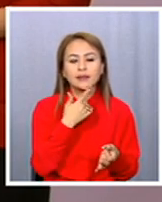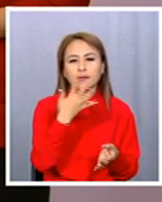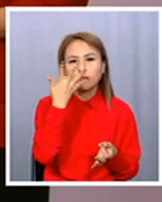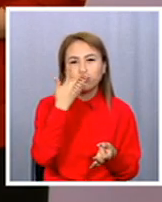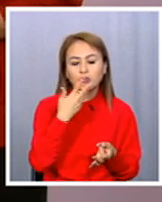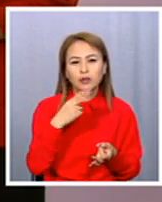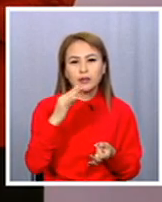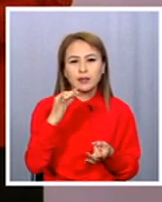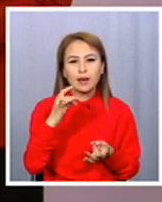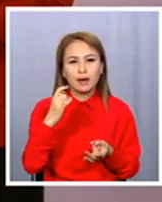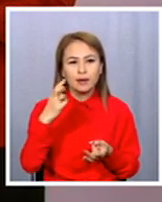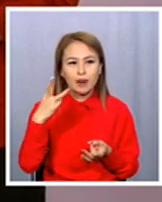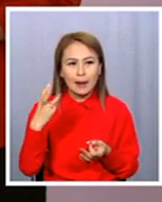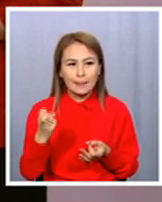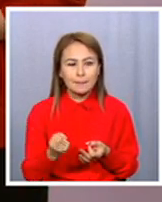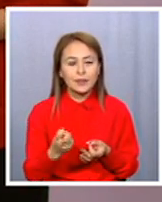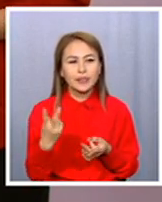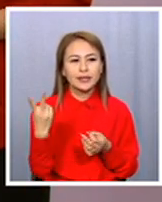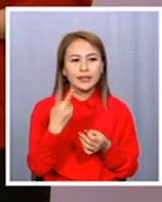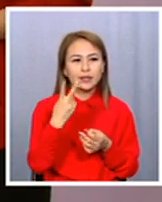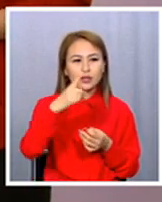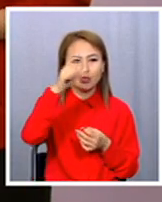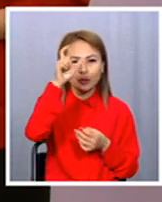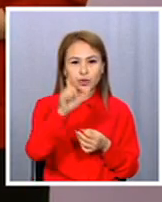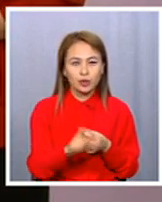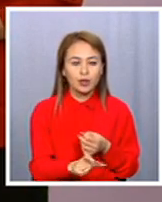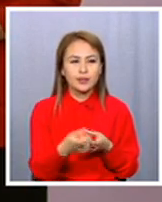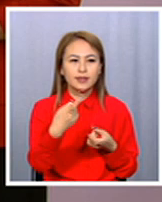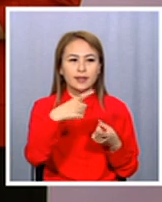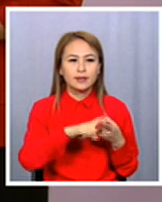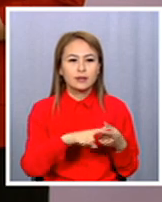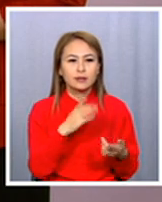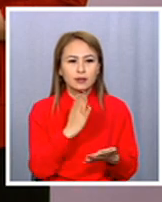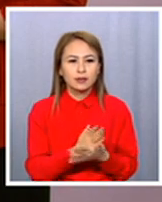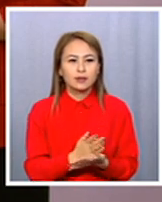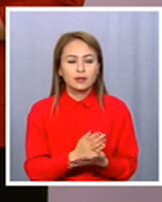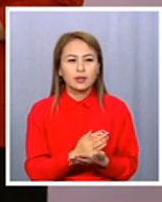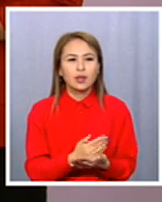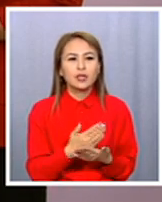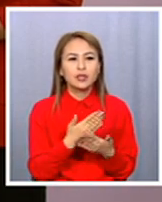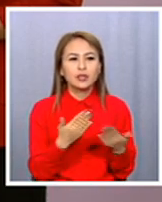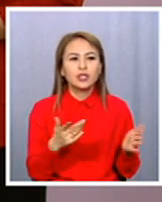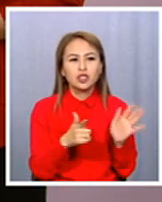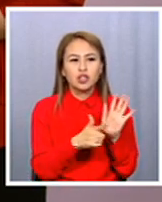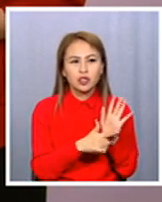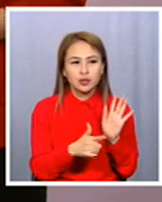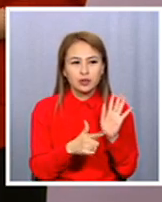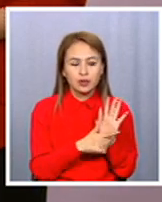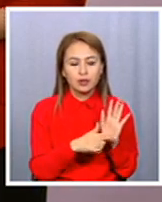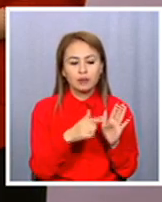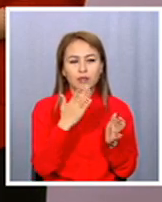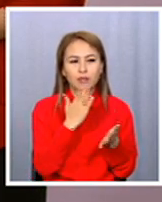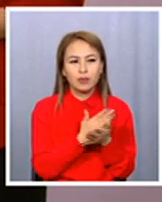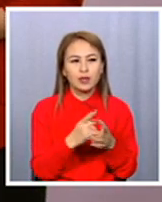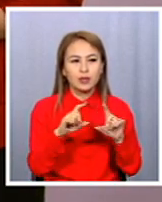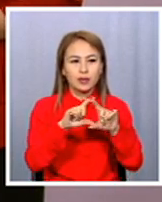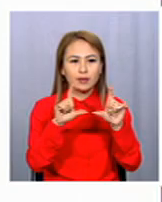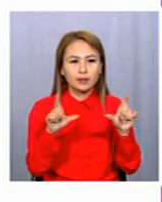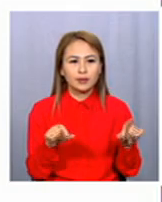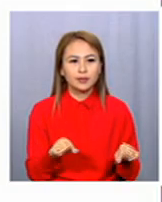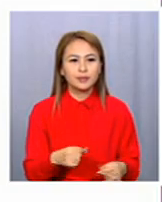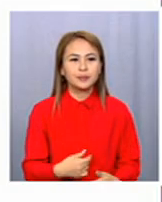диаграмма екінші тұрған пиктограммаға сәйкес келеді. Яғни 7 таң қорай қосылған тәтті нан